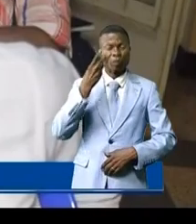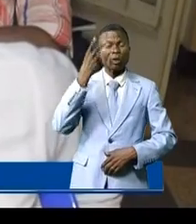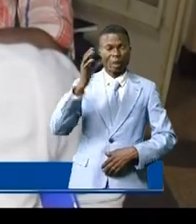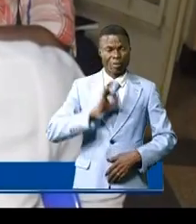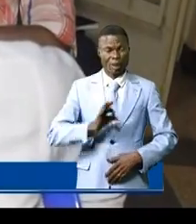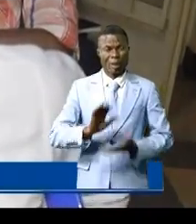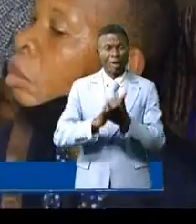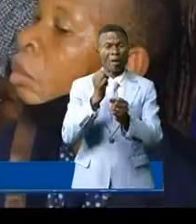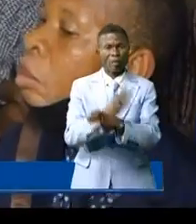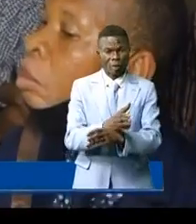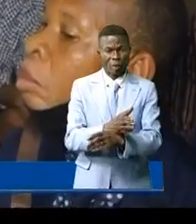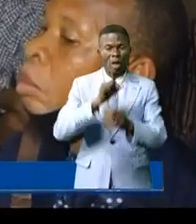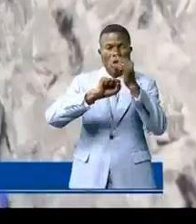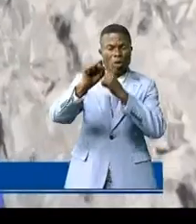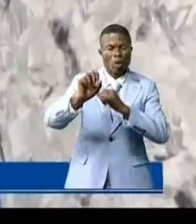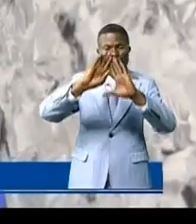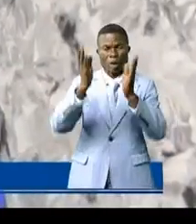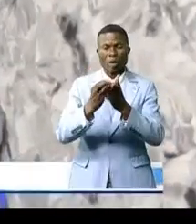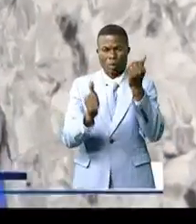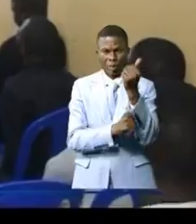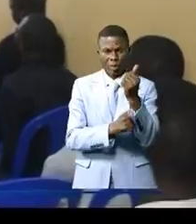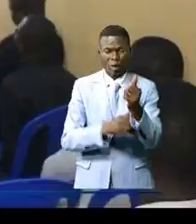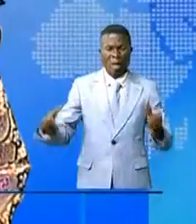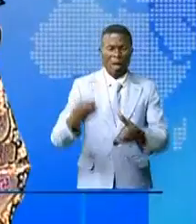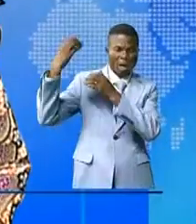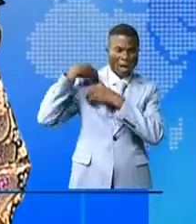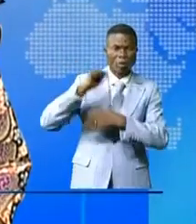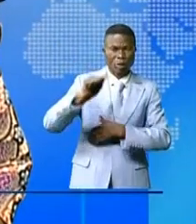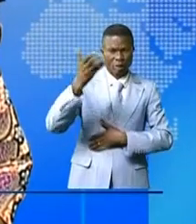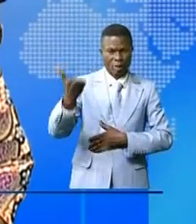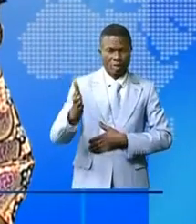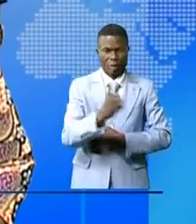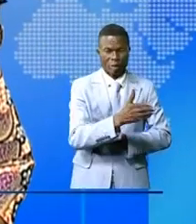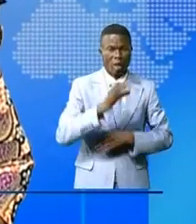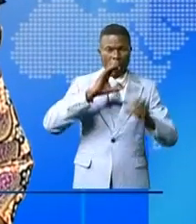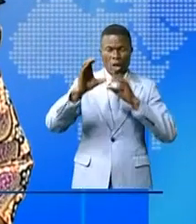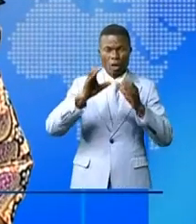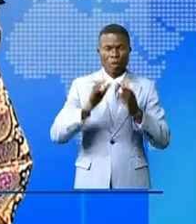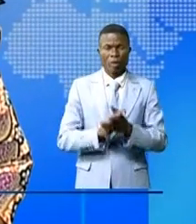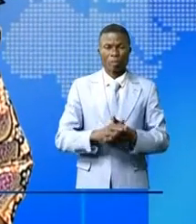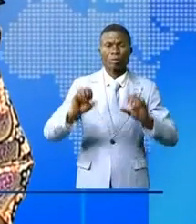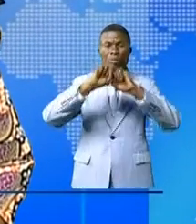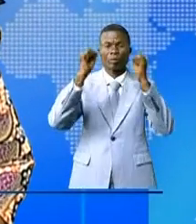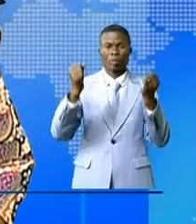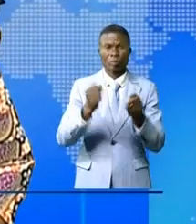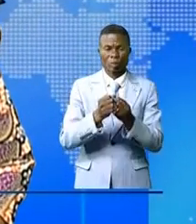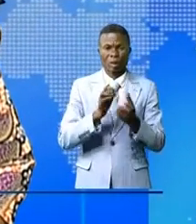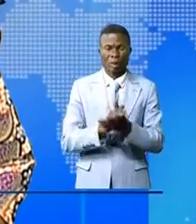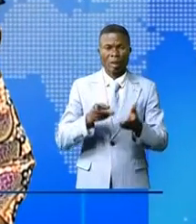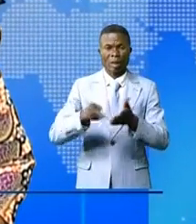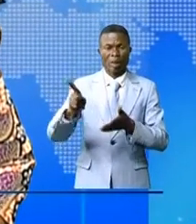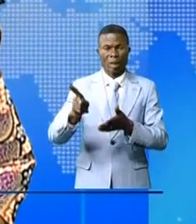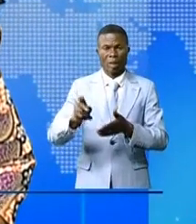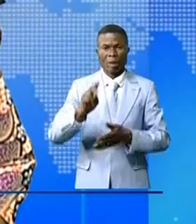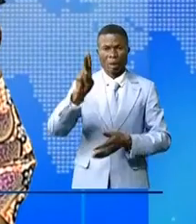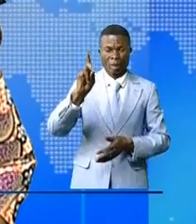chef de l'État et sensibiliser les peuples à l'auto-prise en charge. Et ce communiqué des usagers de la douane, la direction générale de